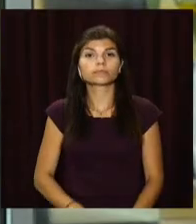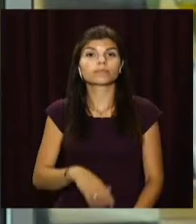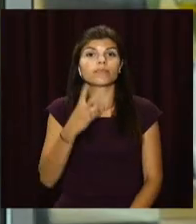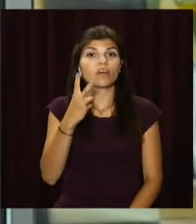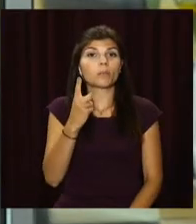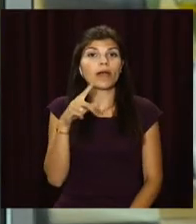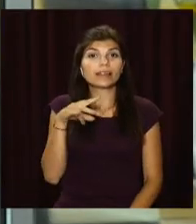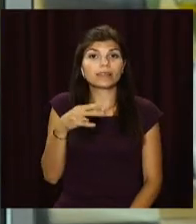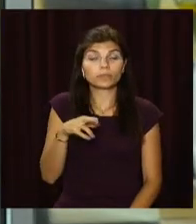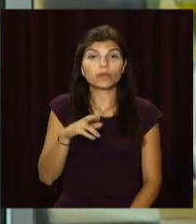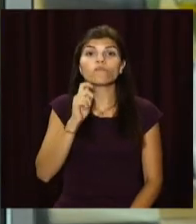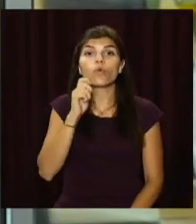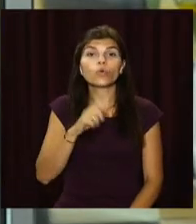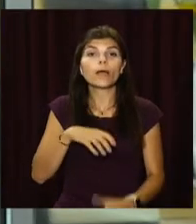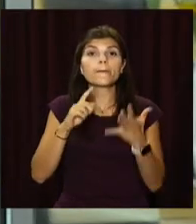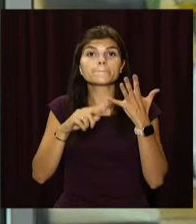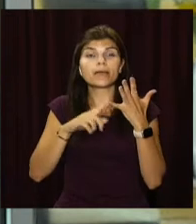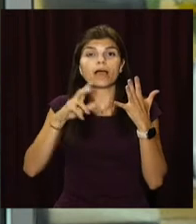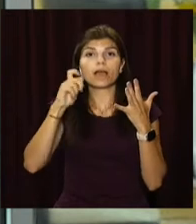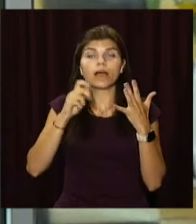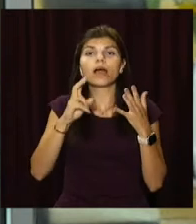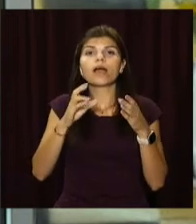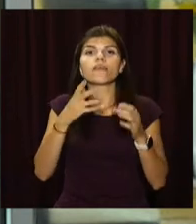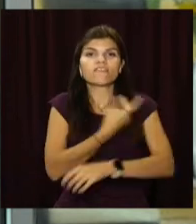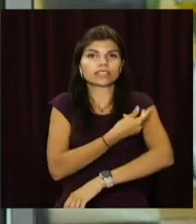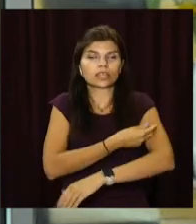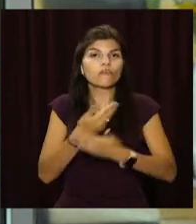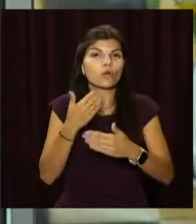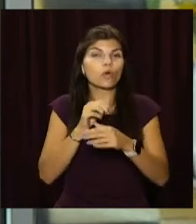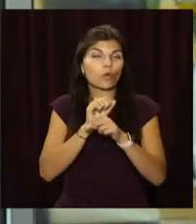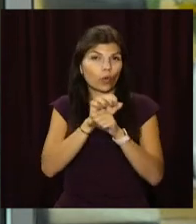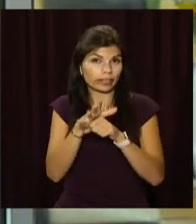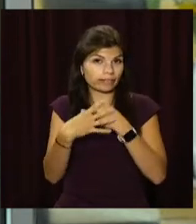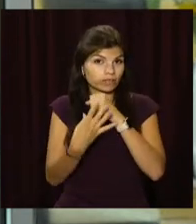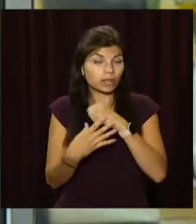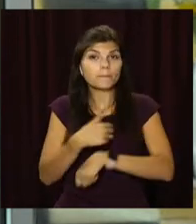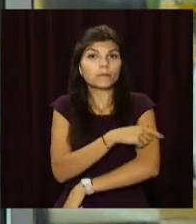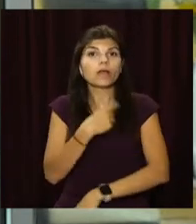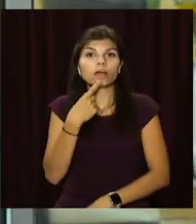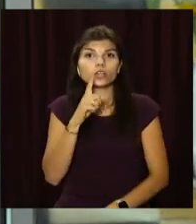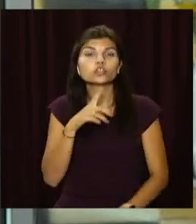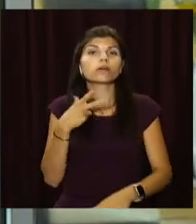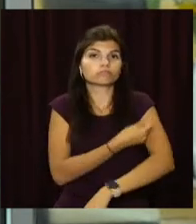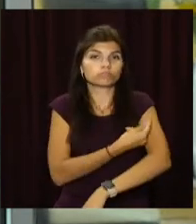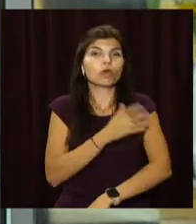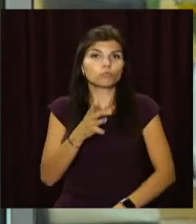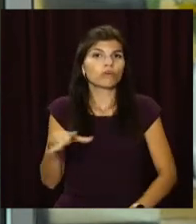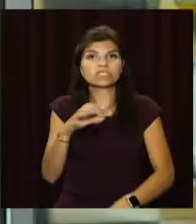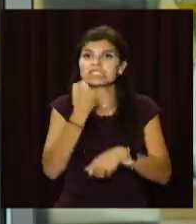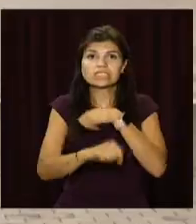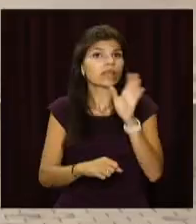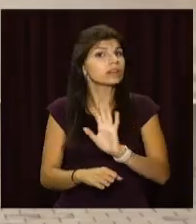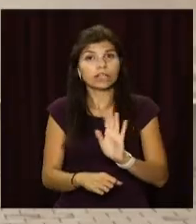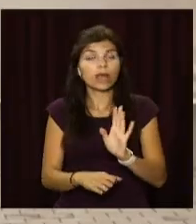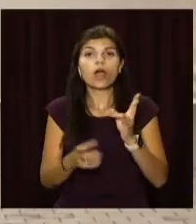Першого липня в Україні стартував п'ятий етап вакцинальної кампанії проти COVID-19. Медики кажуть, імунізуватимуть всіх. Не примусово, а лише